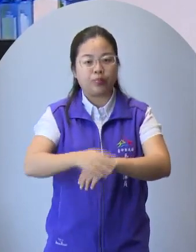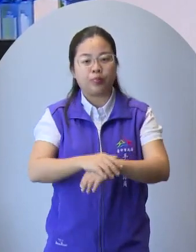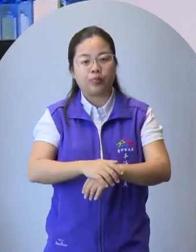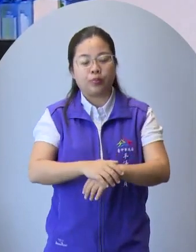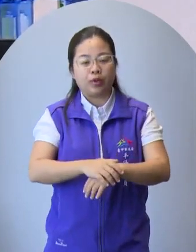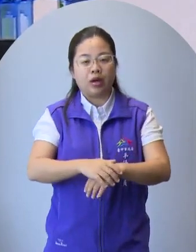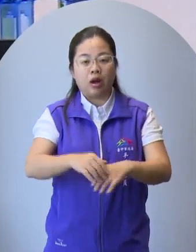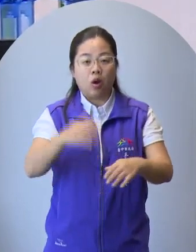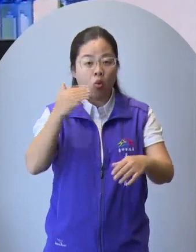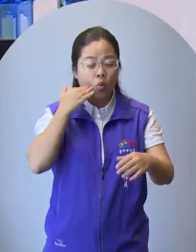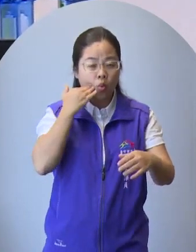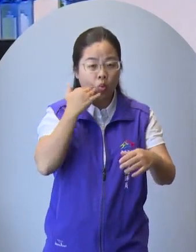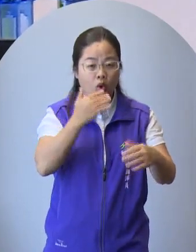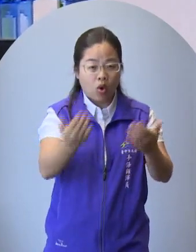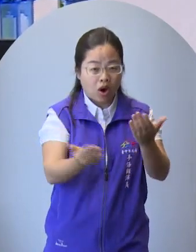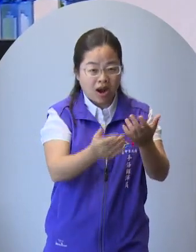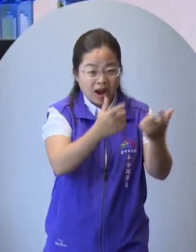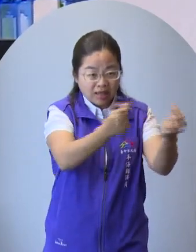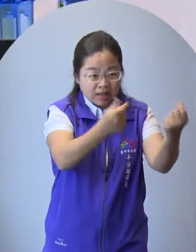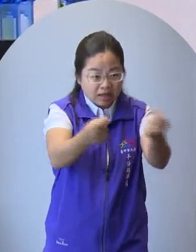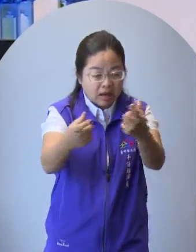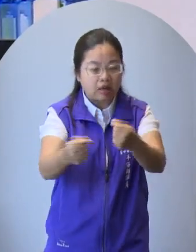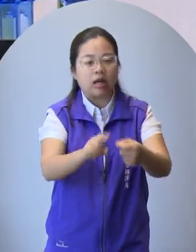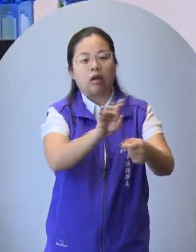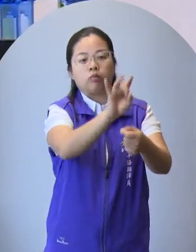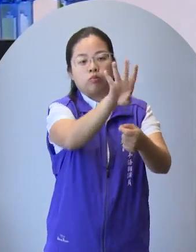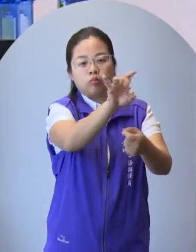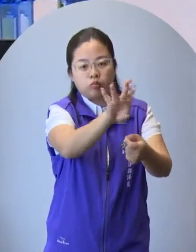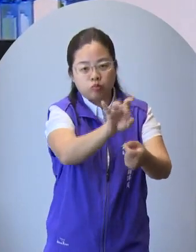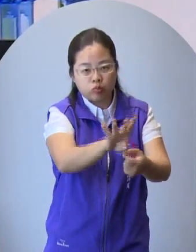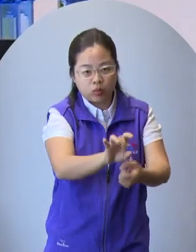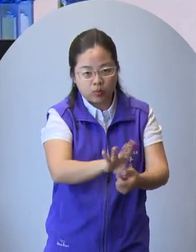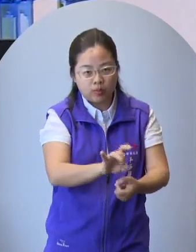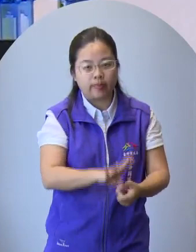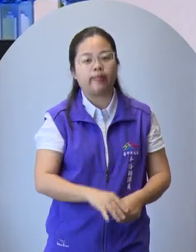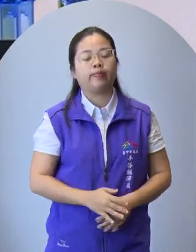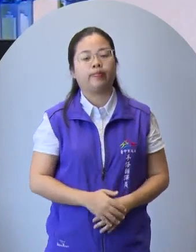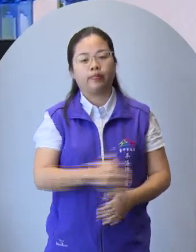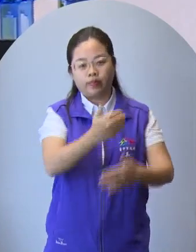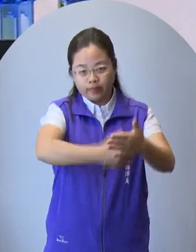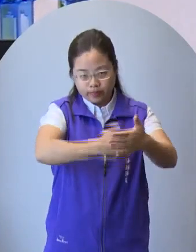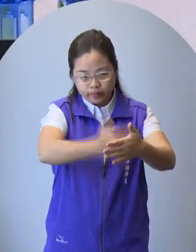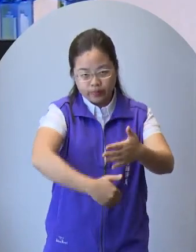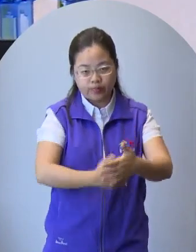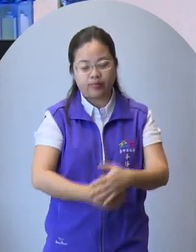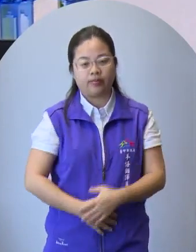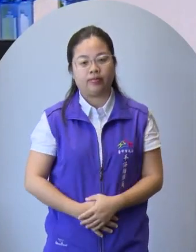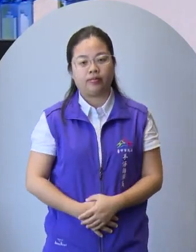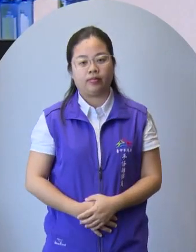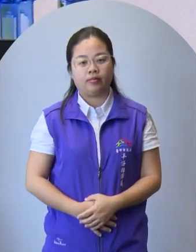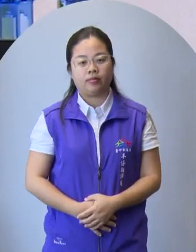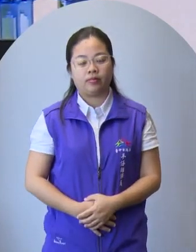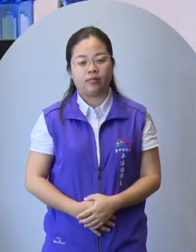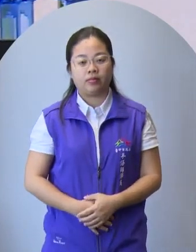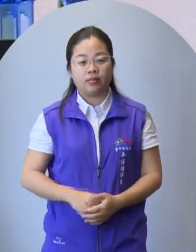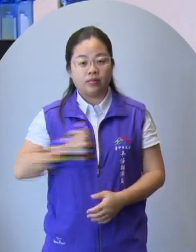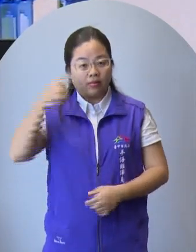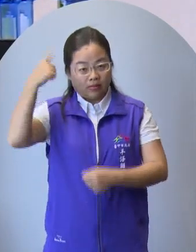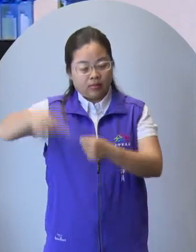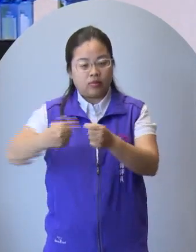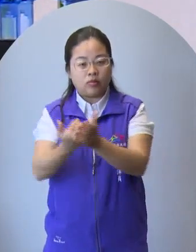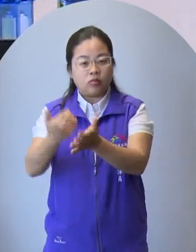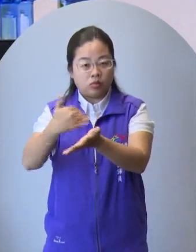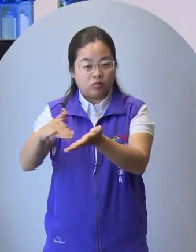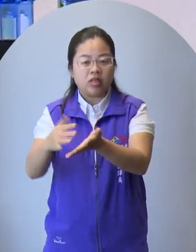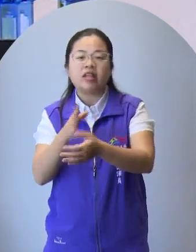重复的部分哈，把基金跟预算重复的部分把它给扣除掉，所以呢，其实明年的预算